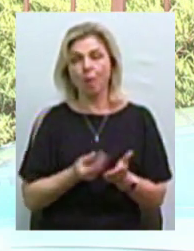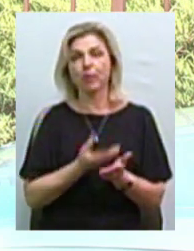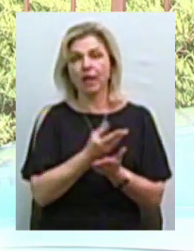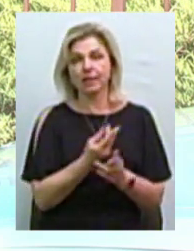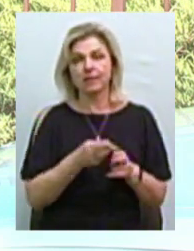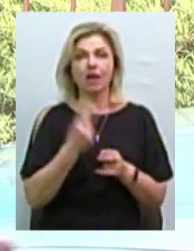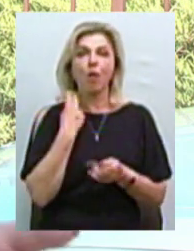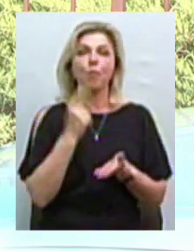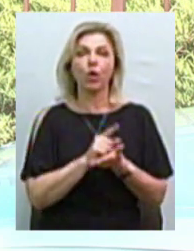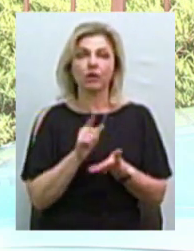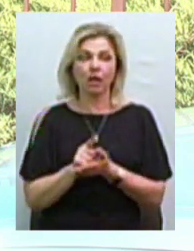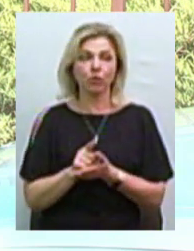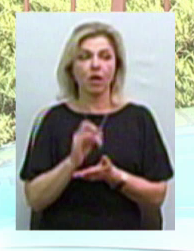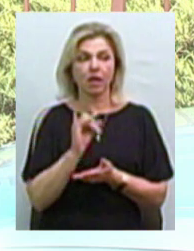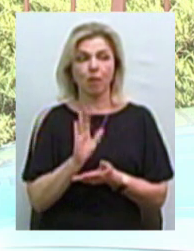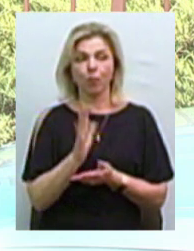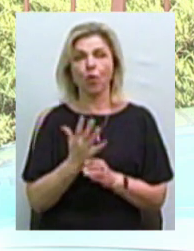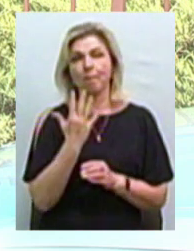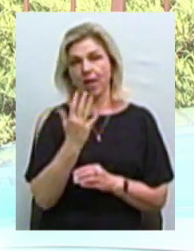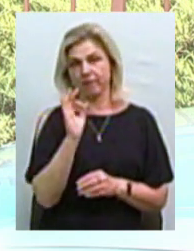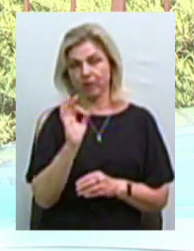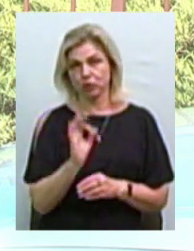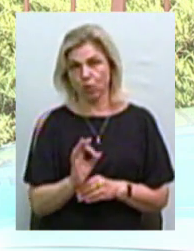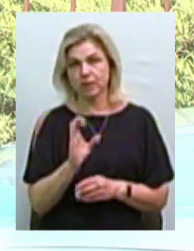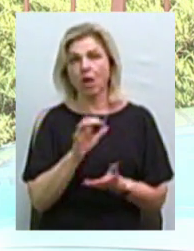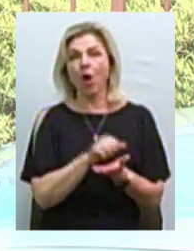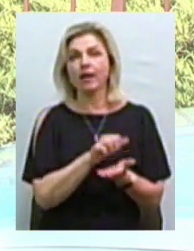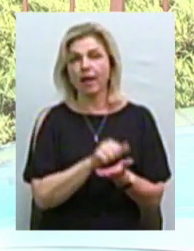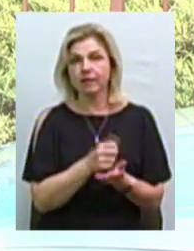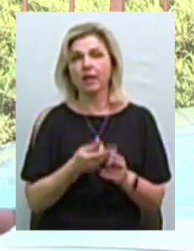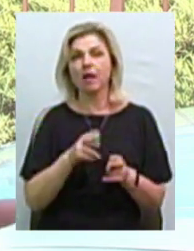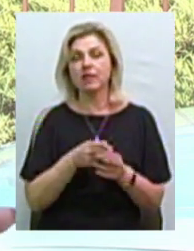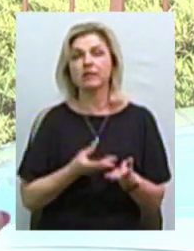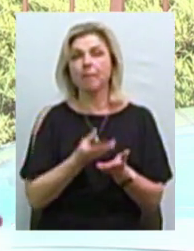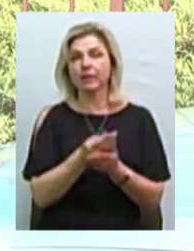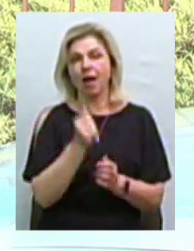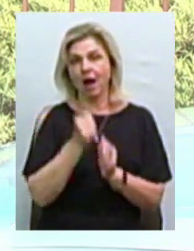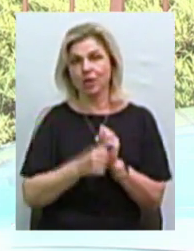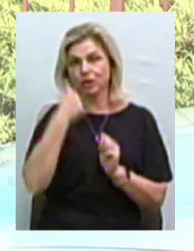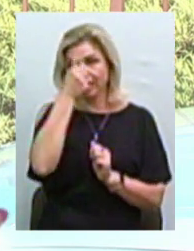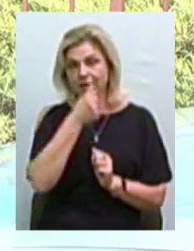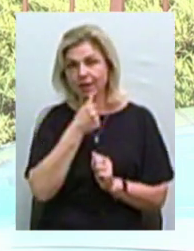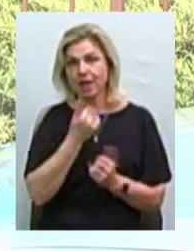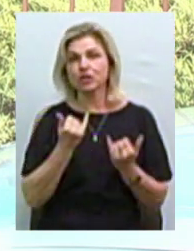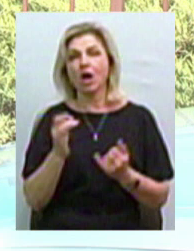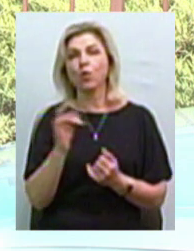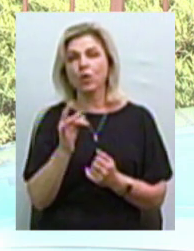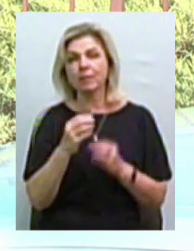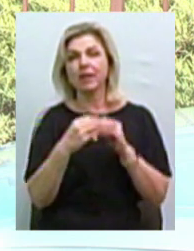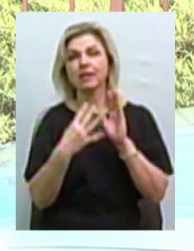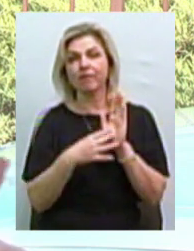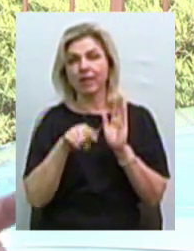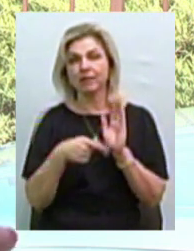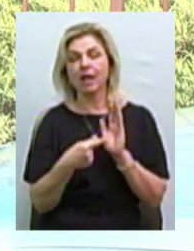податок неодноразово в розмірі 5%. З оренди ж він платиться щорічно, зараз у розмірі